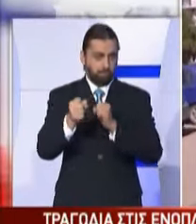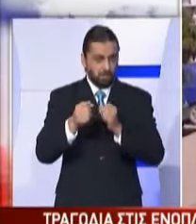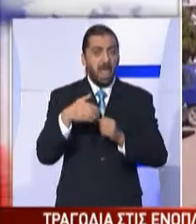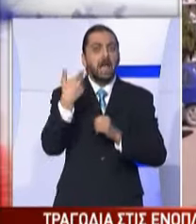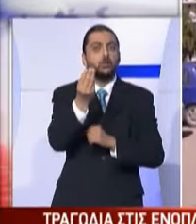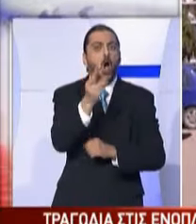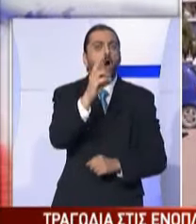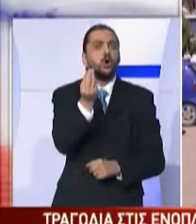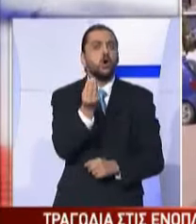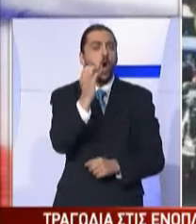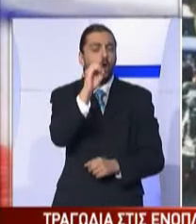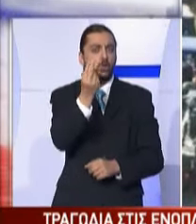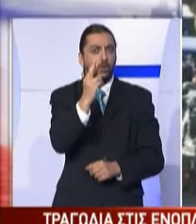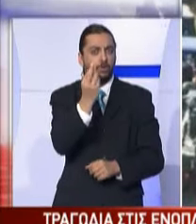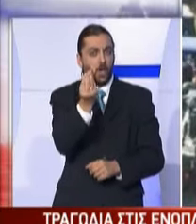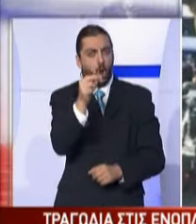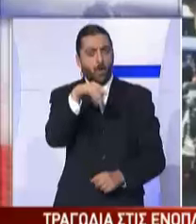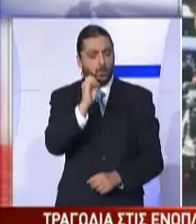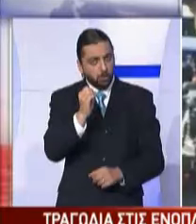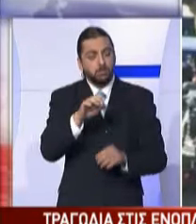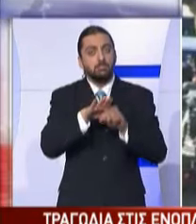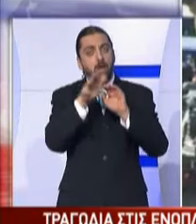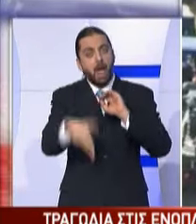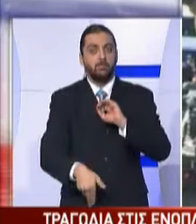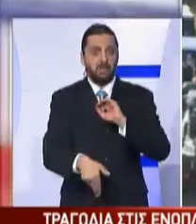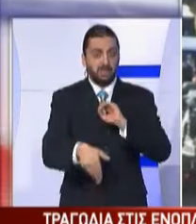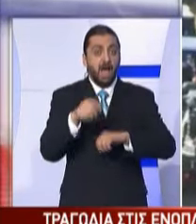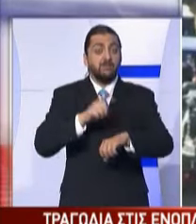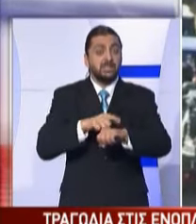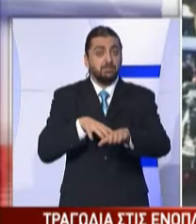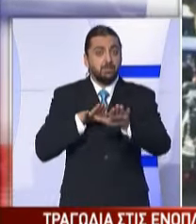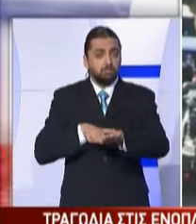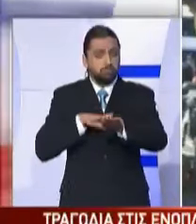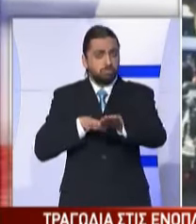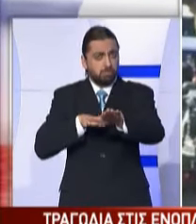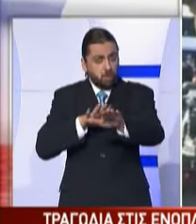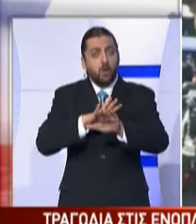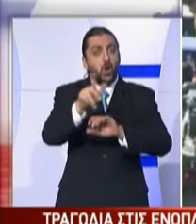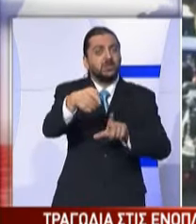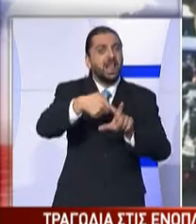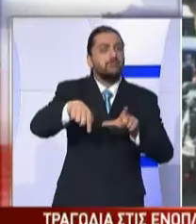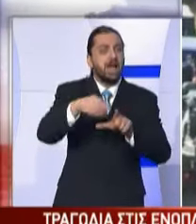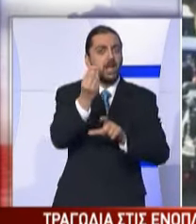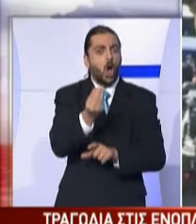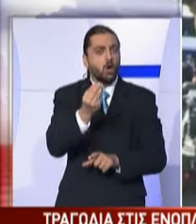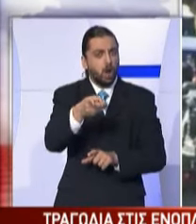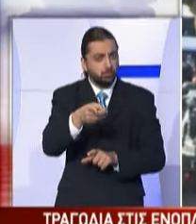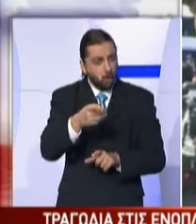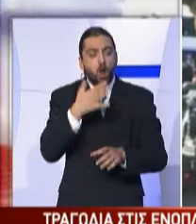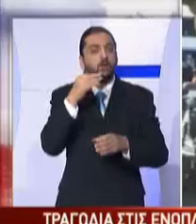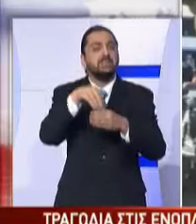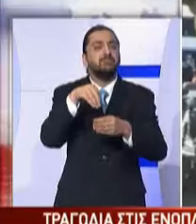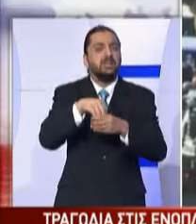τον οροπό. Ο θανάσιμος τραυματισμός προκλήθηκε όταν το όχημα, που ήταν σε φάλαγγα με προορισμό το λιμάνι του οροπού, για να συμμετάσχει στην